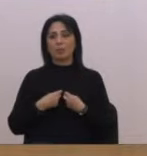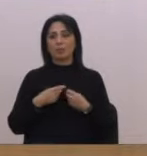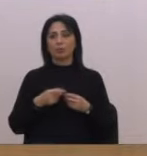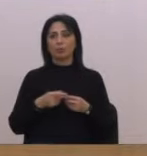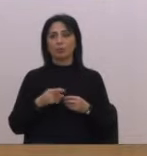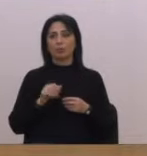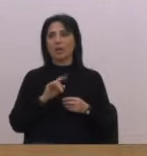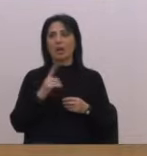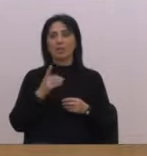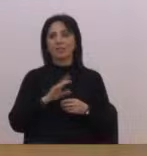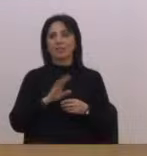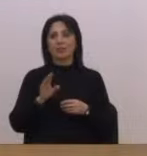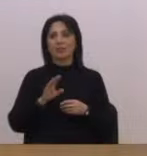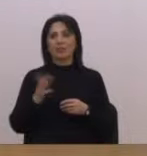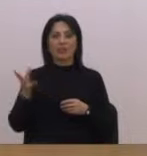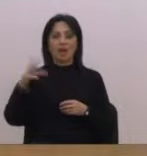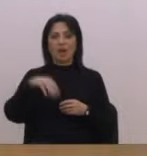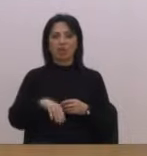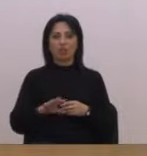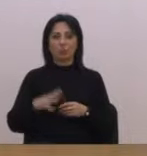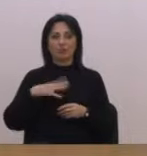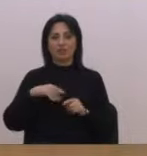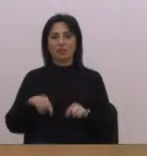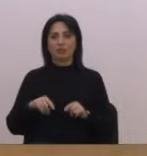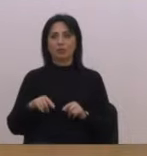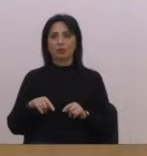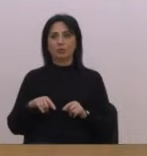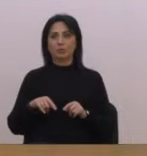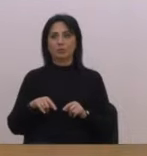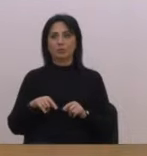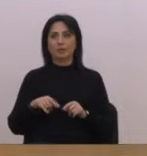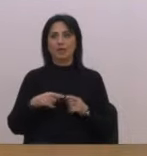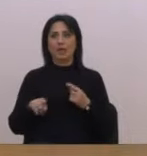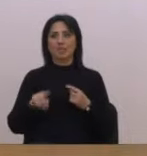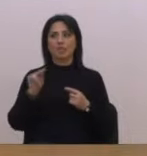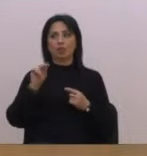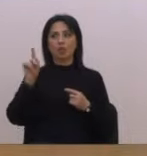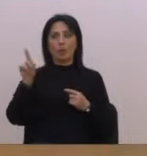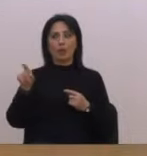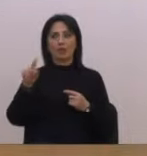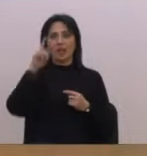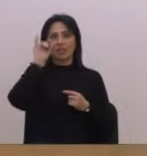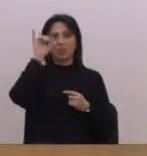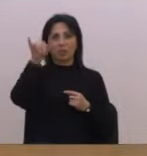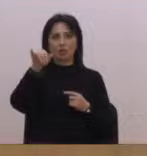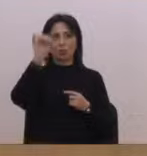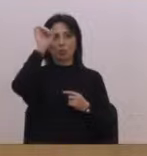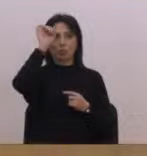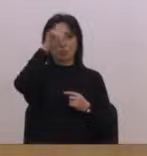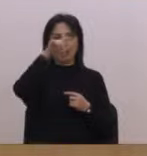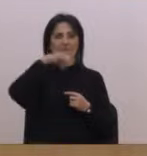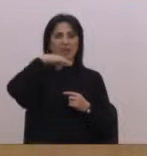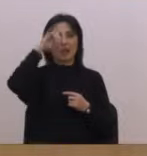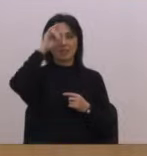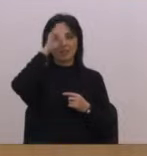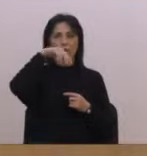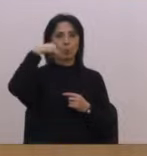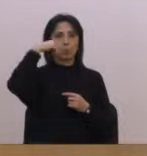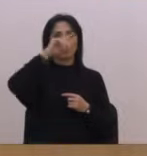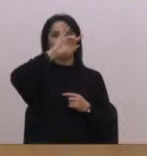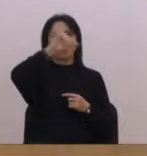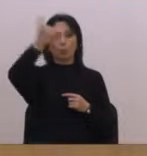პირობებში, არც ერთი არ შემოვიდა ჩვენს ქვეყანაში, განსხვავებით სომხეთისა, აზერბაიჯანისა, უზბეკეთისა, ყაზახეთისა, თურქეთისა და